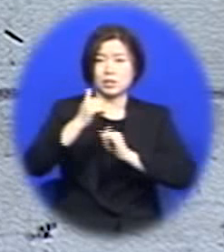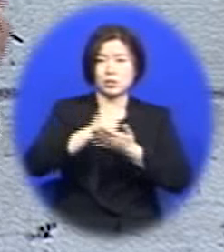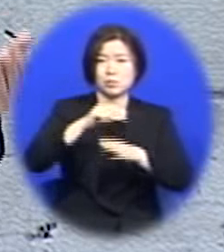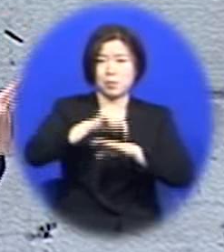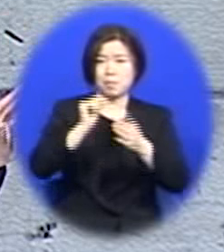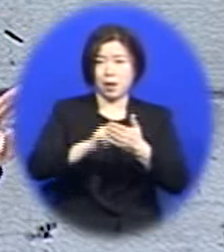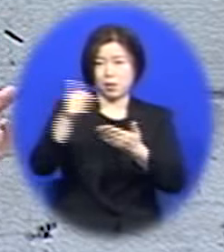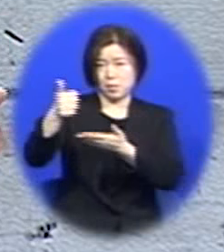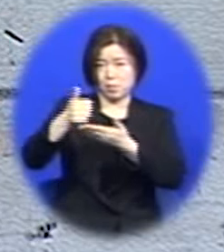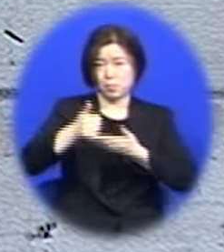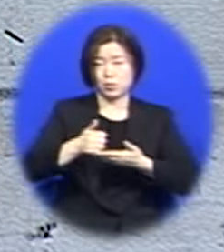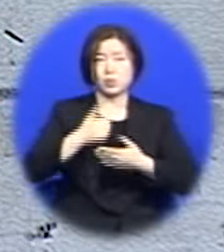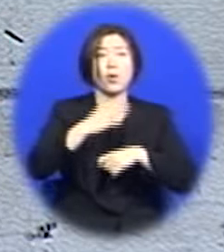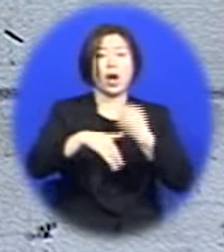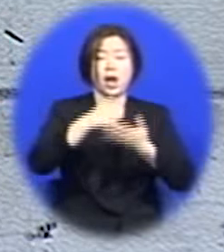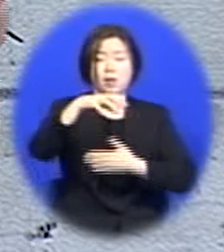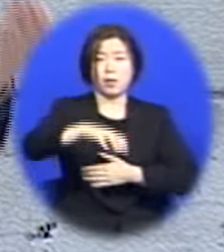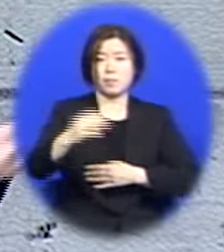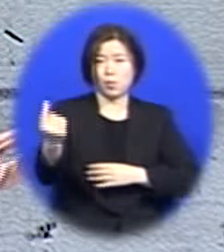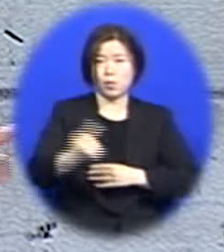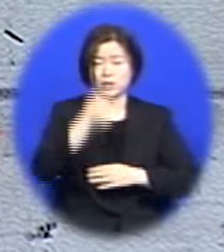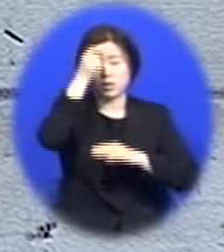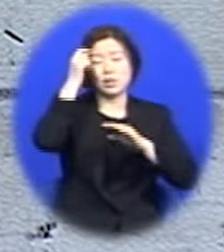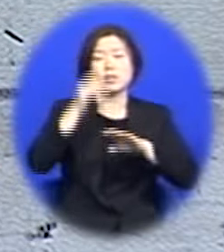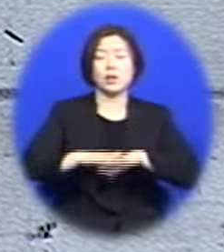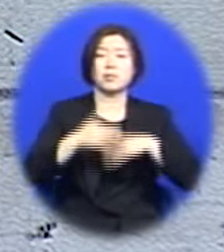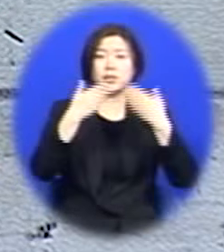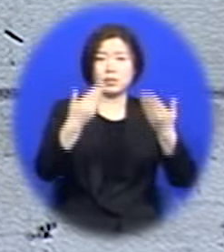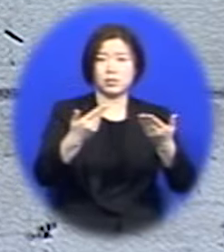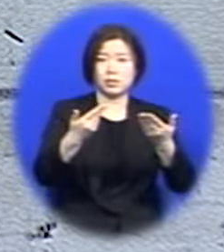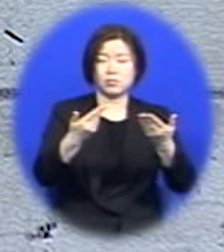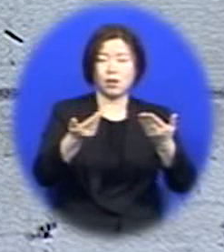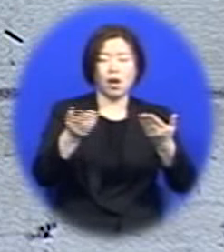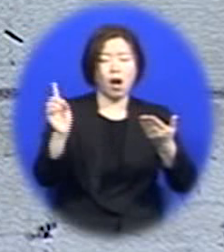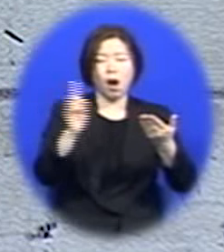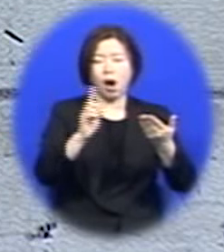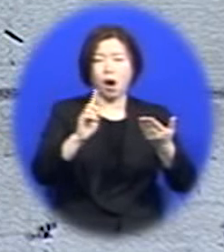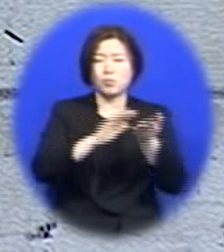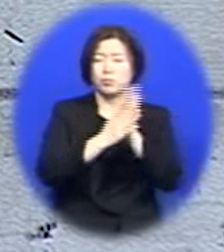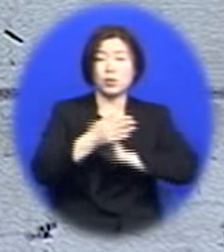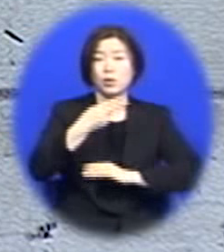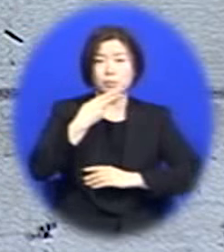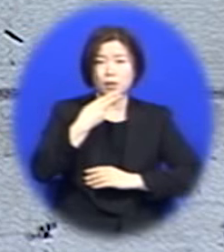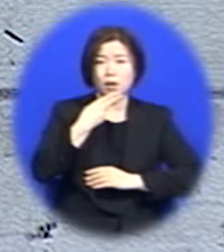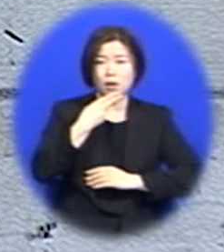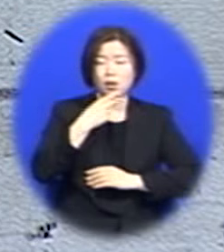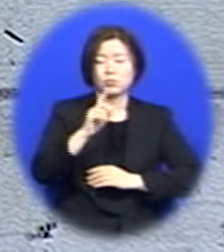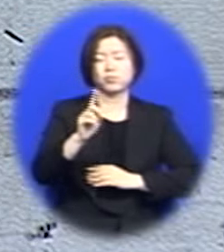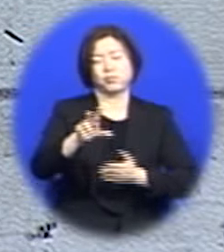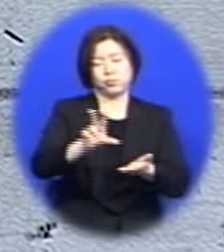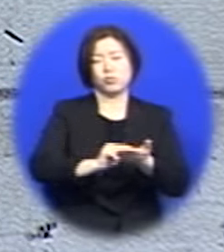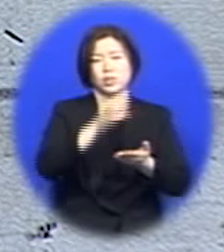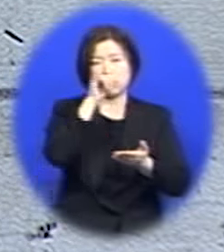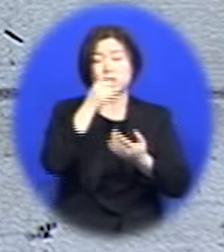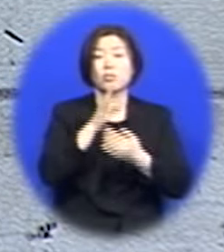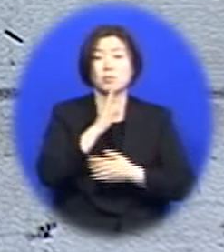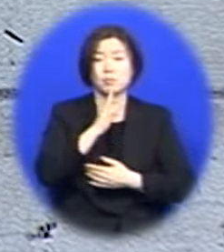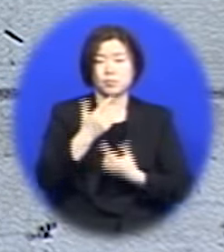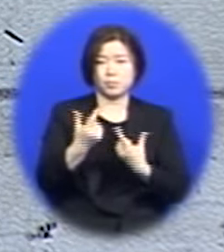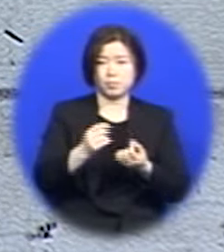그리고 이렇게 하나님 앞에 나와 예배 드리는데도 아무런 일이 일어나지 않았다. 뭐가 문제가 있는 겁니다.